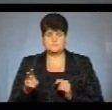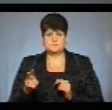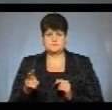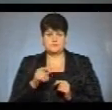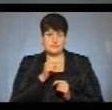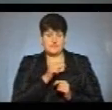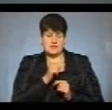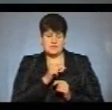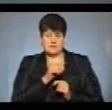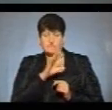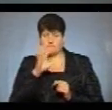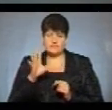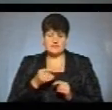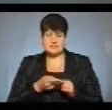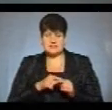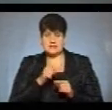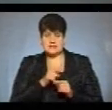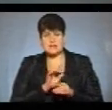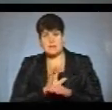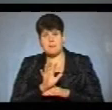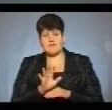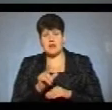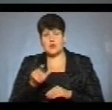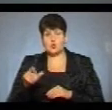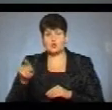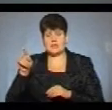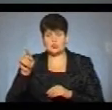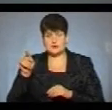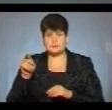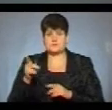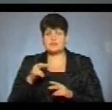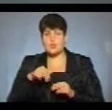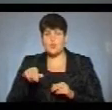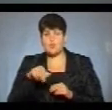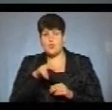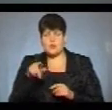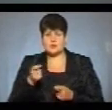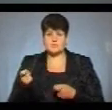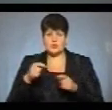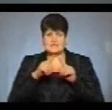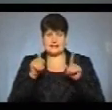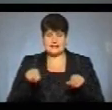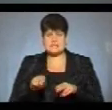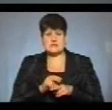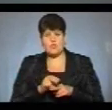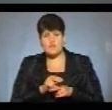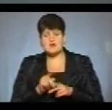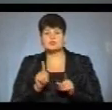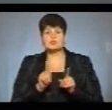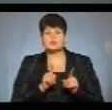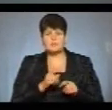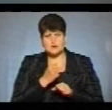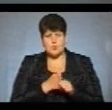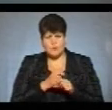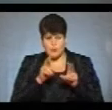І він ці всі направляє людей туди, хто вони обходять, приносять лист, які зауваження, потім він їх